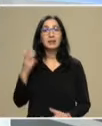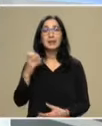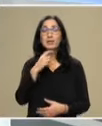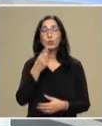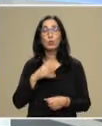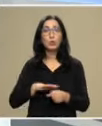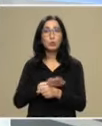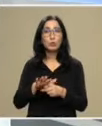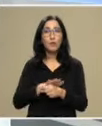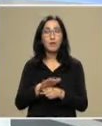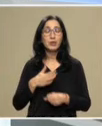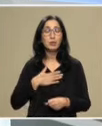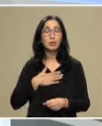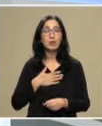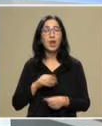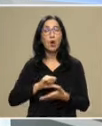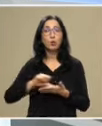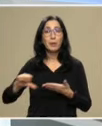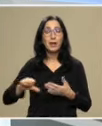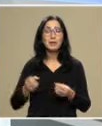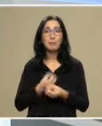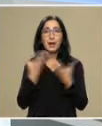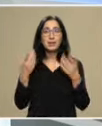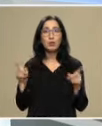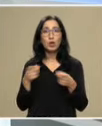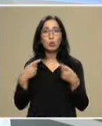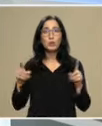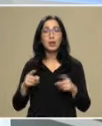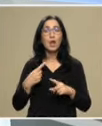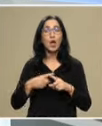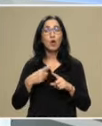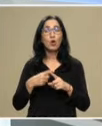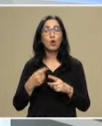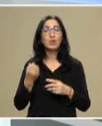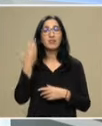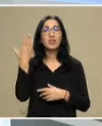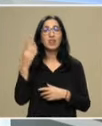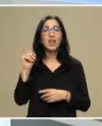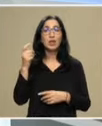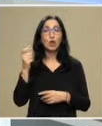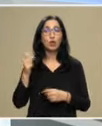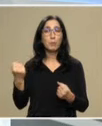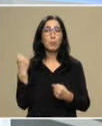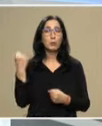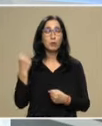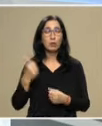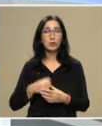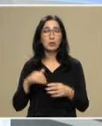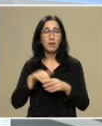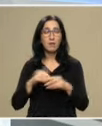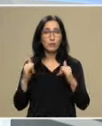Тридесет години от основаването си отбеляза с празничен концерт хор Свети Георги Победоносец към Общинския младежки дом в